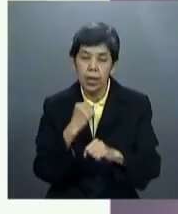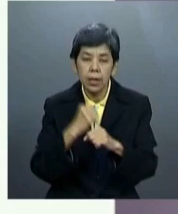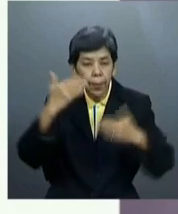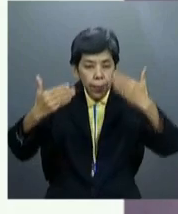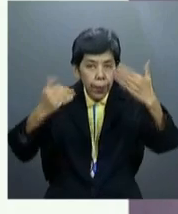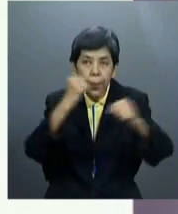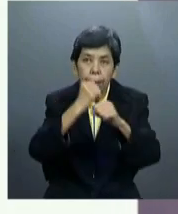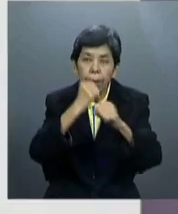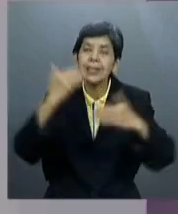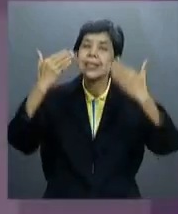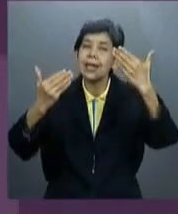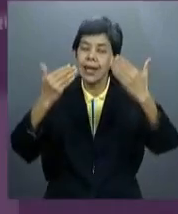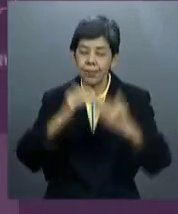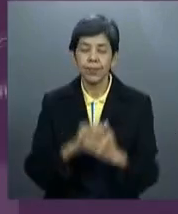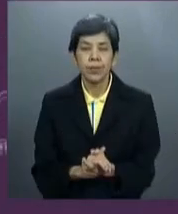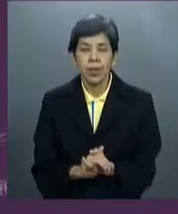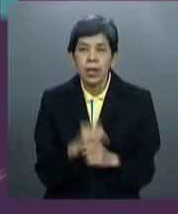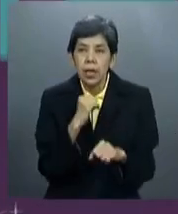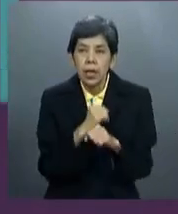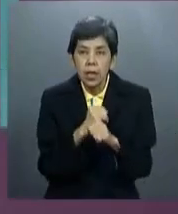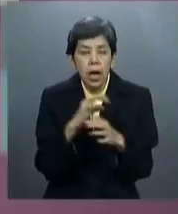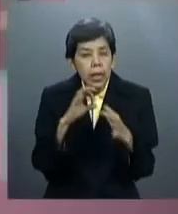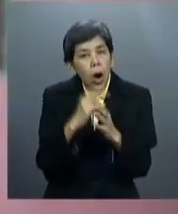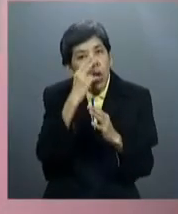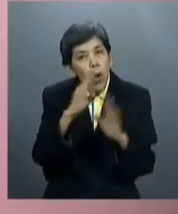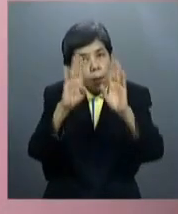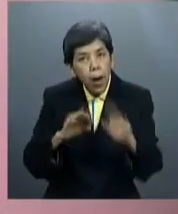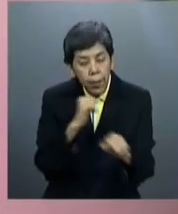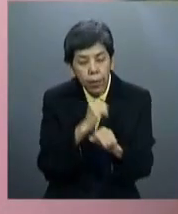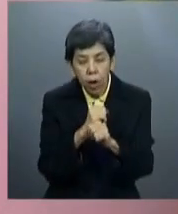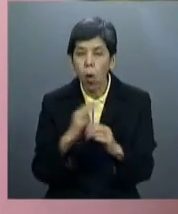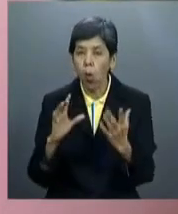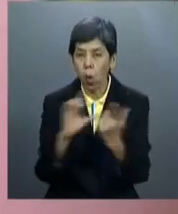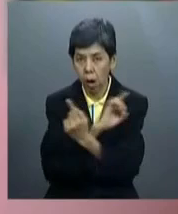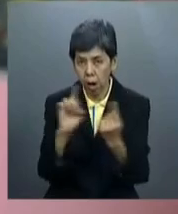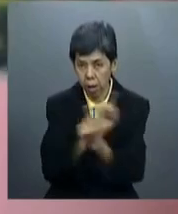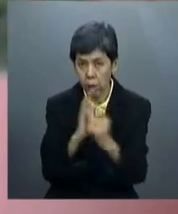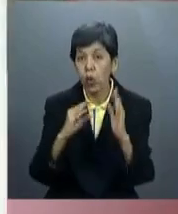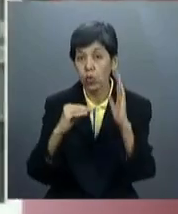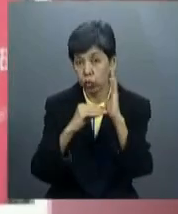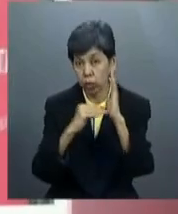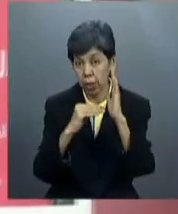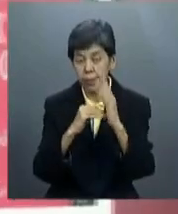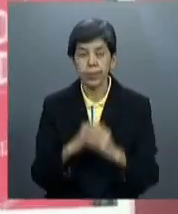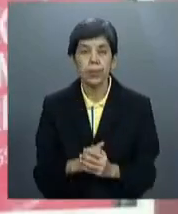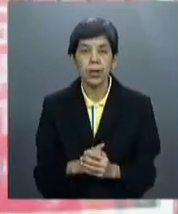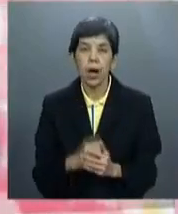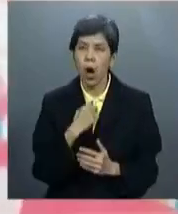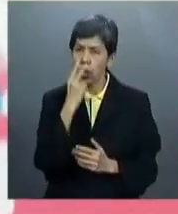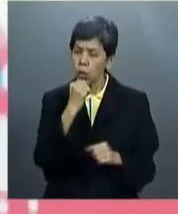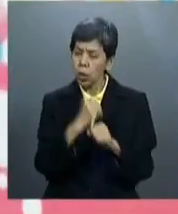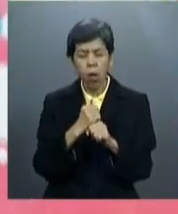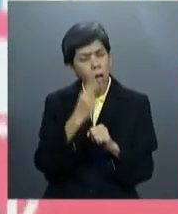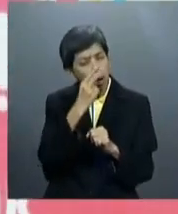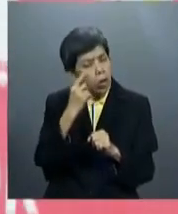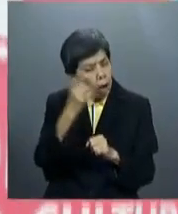สื่อในนิทรรศการใหญ่หรือการพัฒนาสัญลักษณ์ของหอศิลปะวัฒนธรรมแห่งกรุงเทพมหานครล้วนเป็นการตีโจทย์